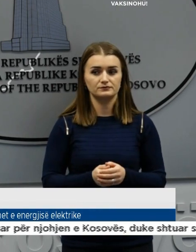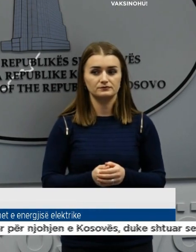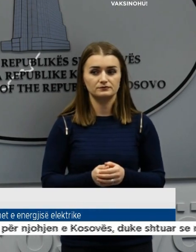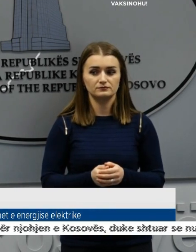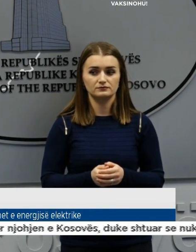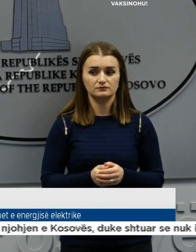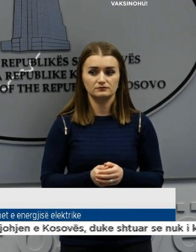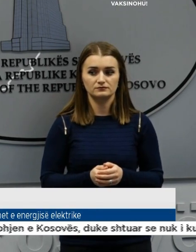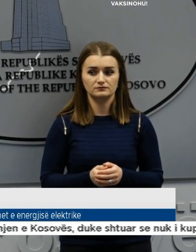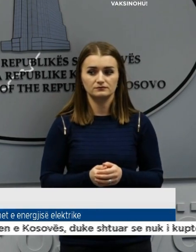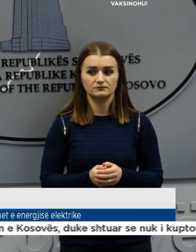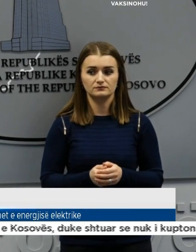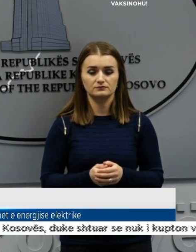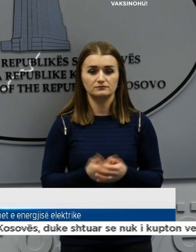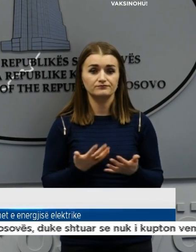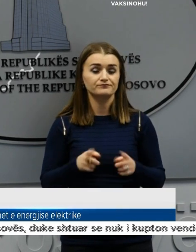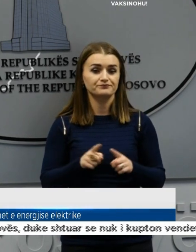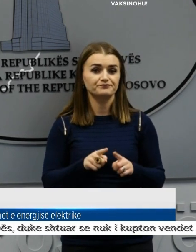kupton që